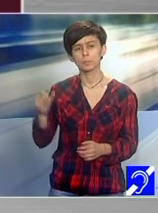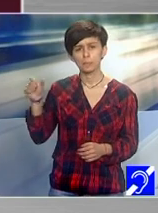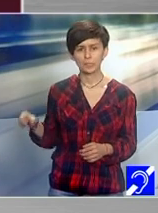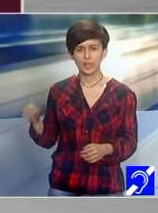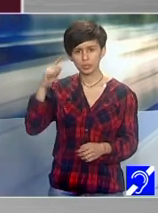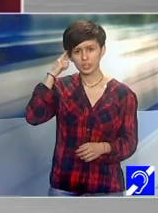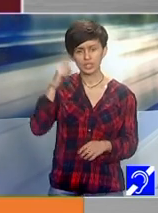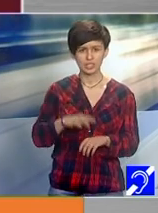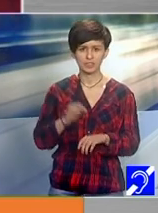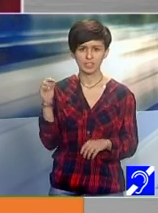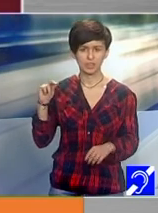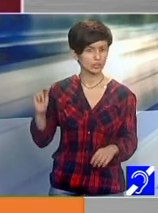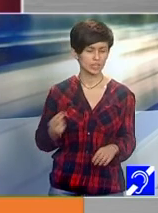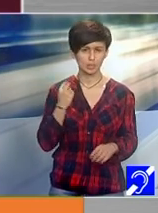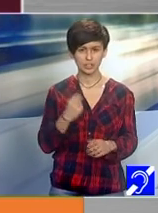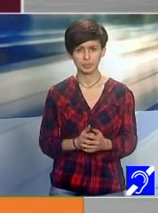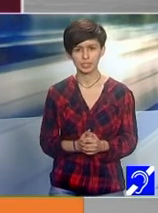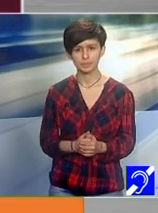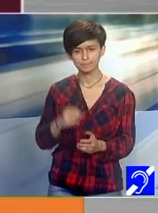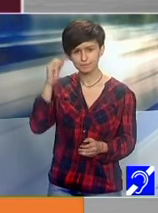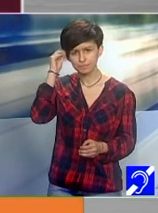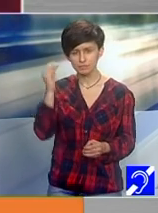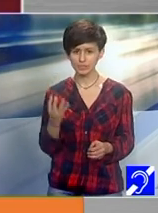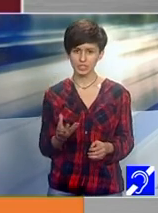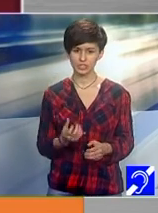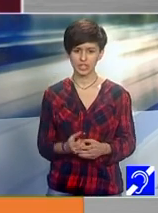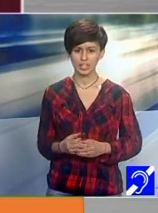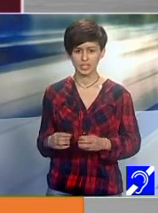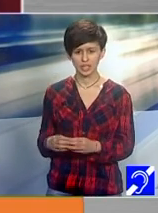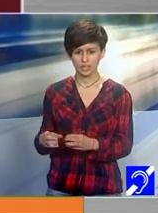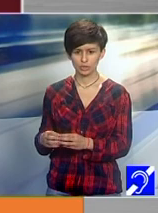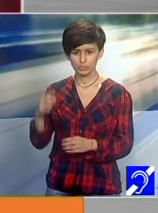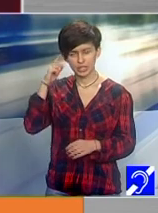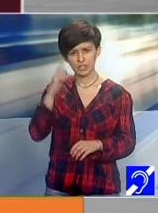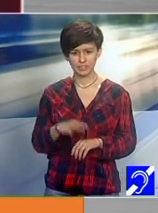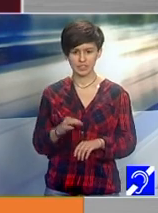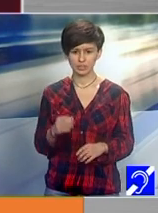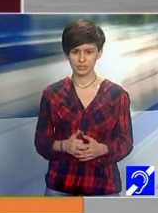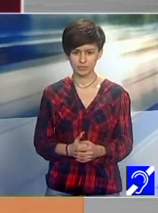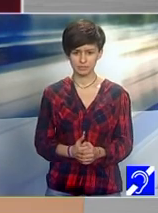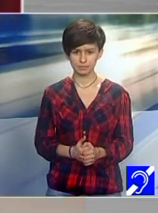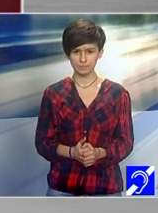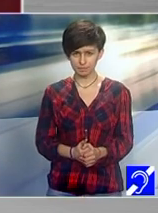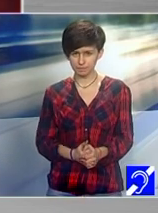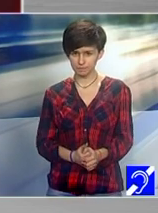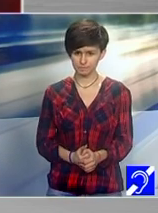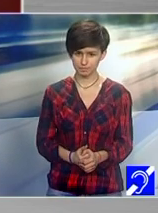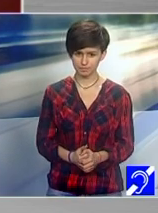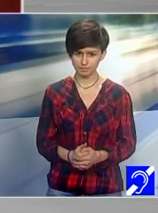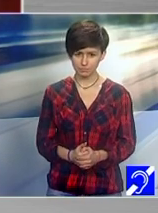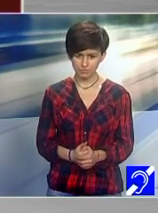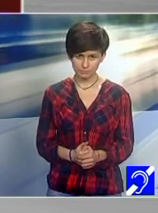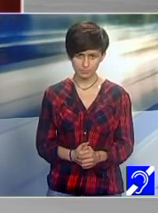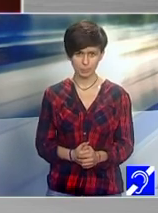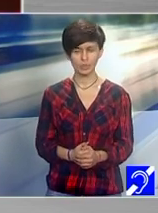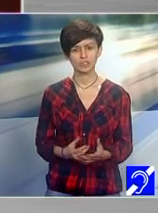circa 200 de invenții, și care a creat colective de inventatori. La profesorul Vitale Belousov de la Iași, care a creat o școală de inventică. Deci